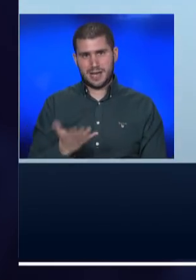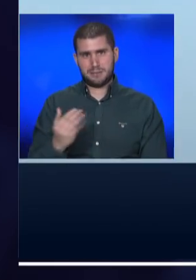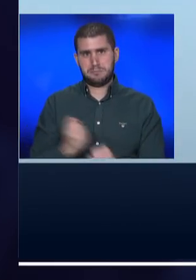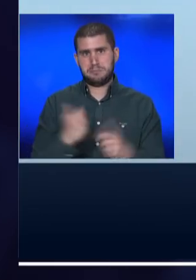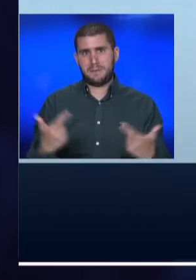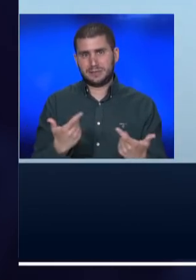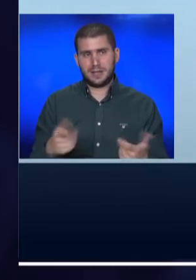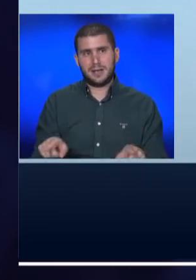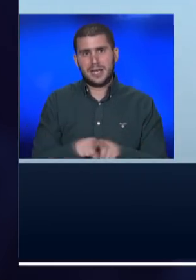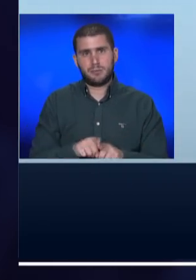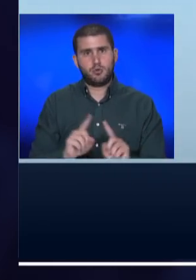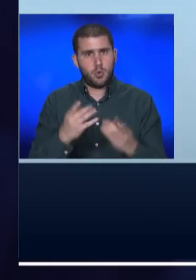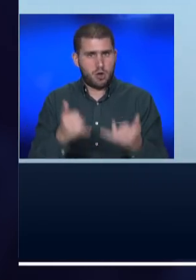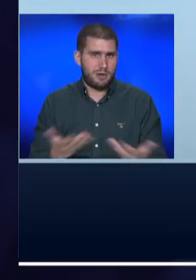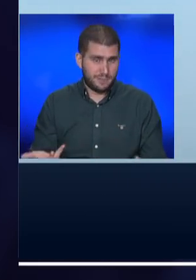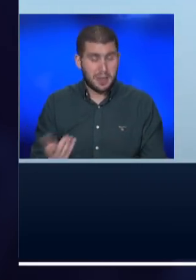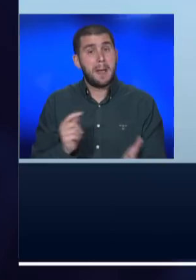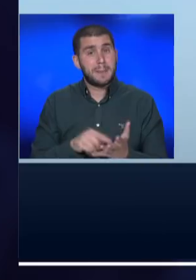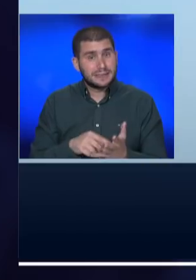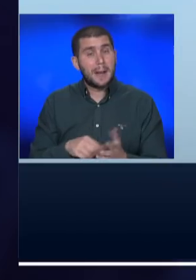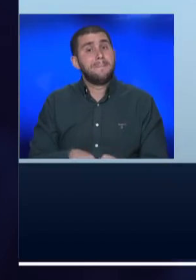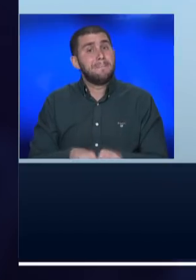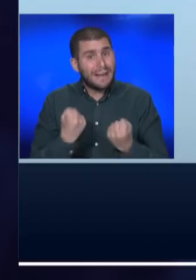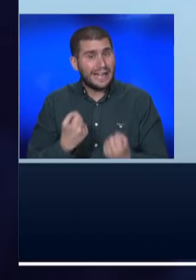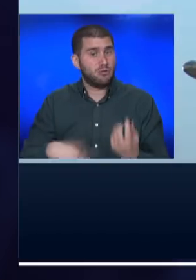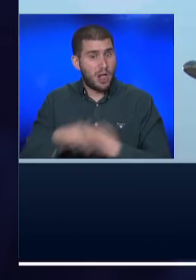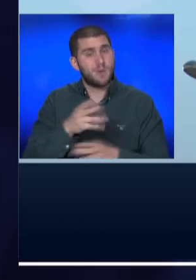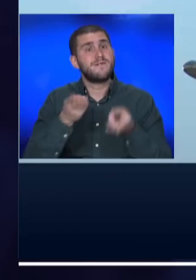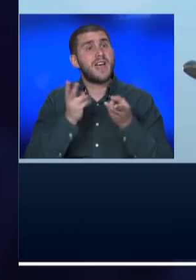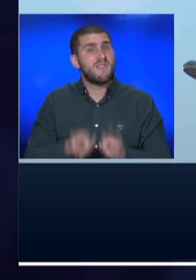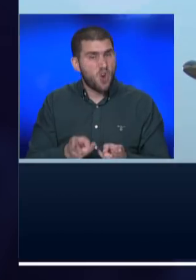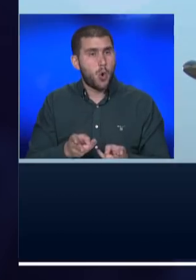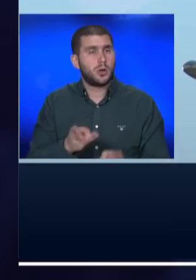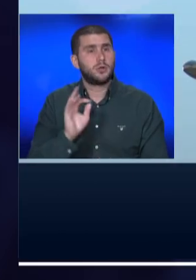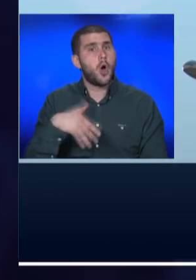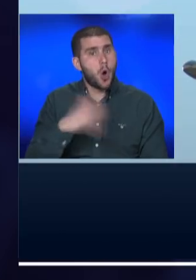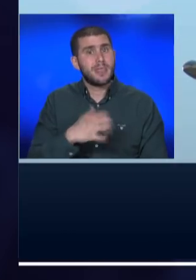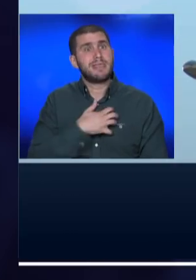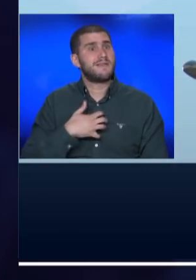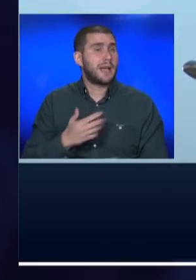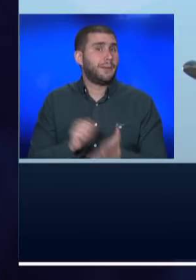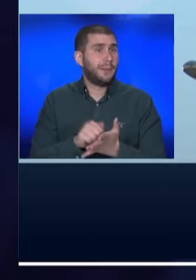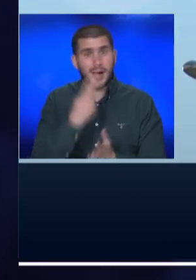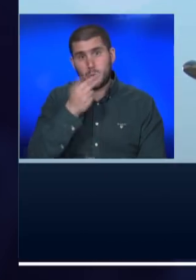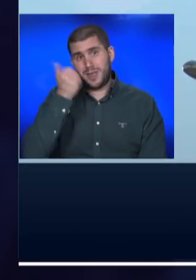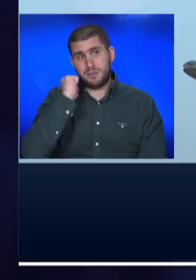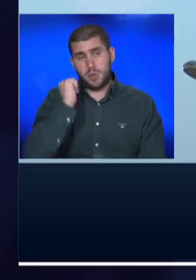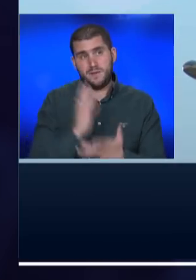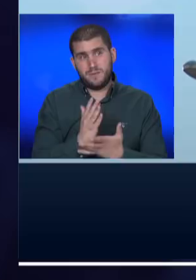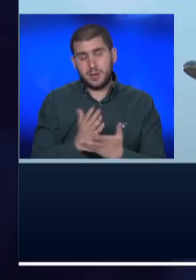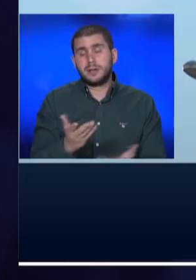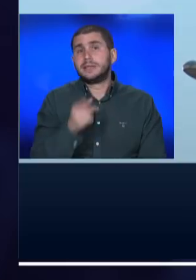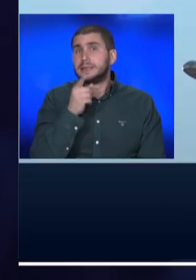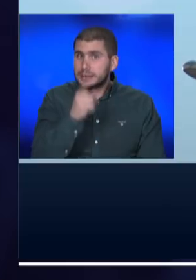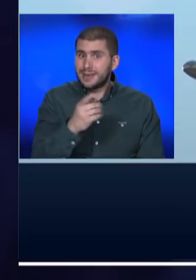כרגע. ולכן המחירים שאנחנו משלמים והאפשרות שיהיו עוד נפגעים, וראינו גם אתמול, נפגעו אתמול אנשים,